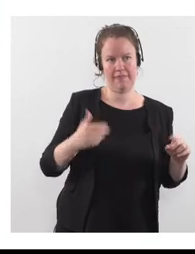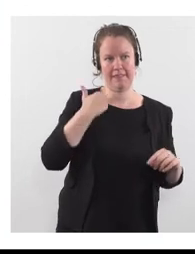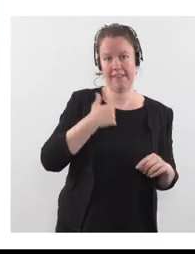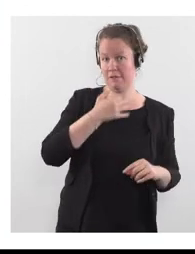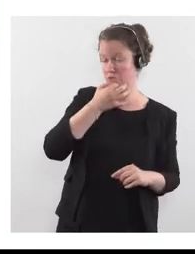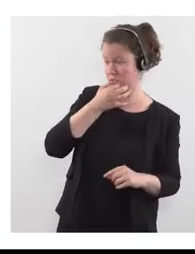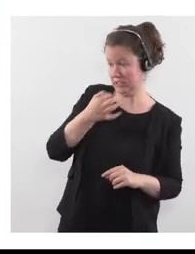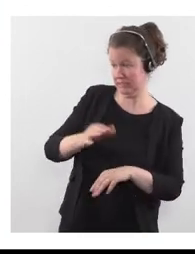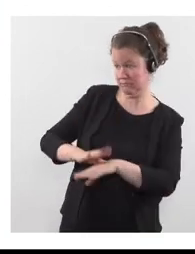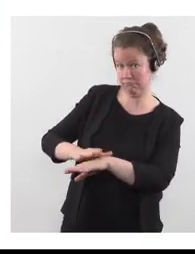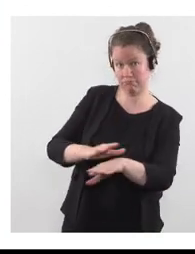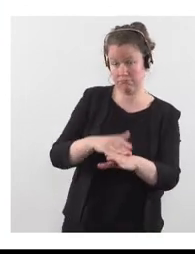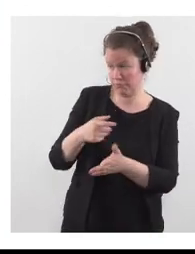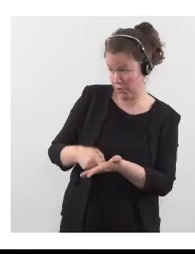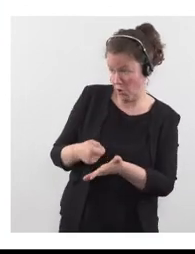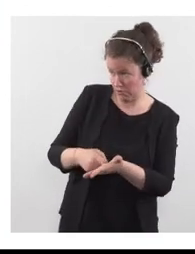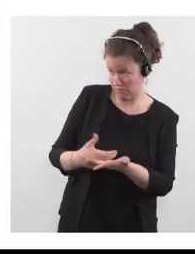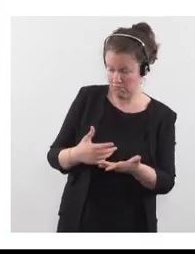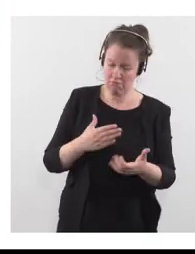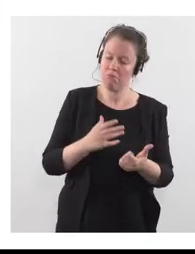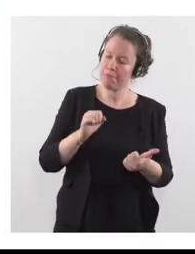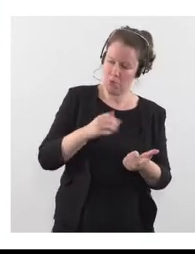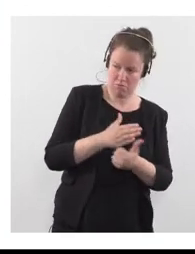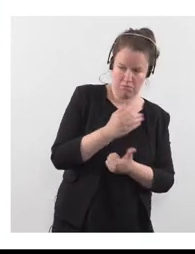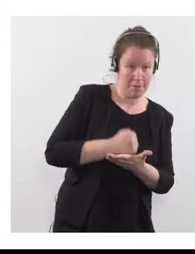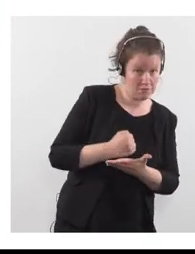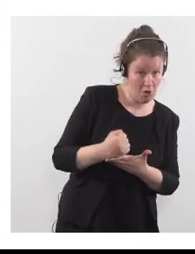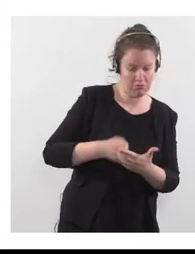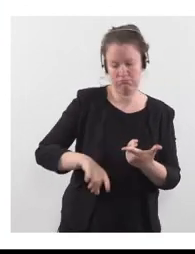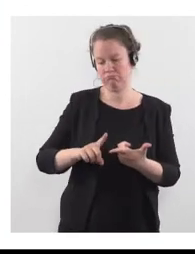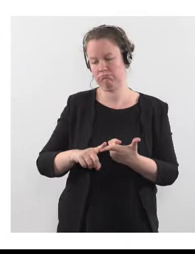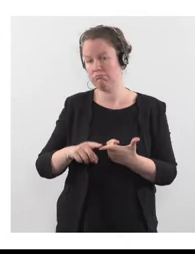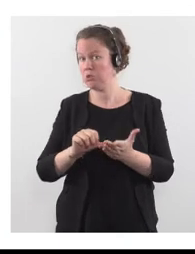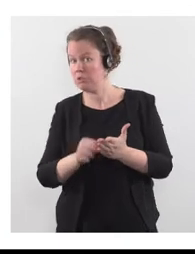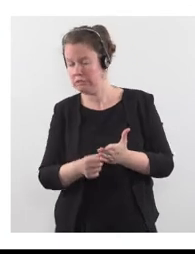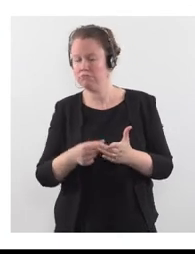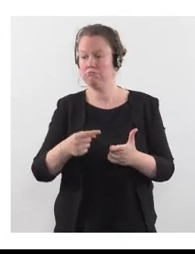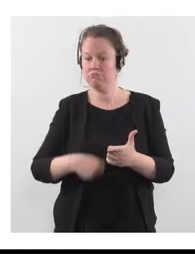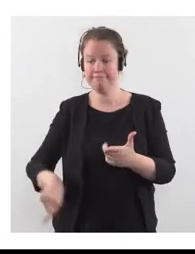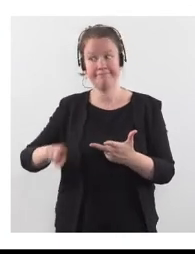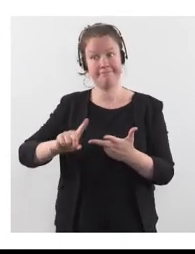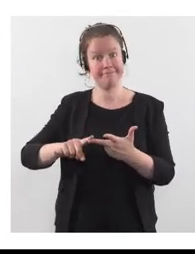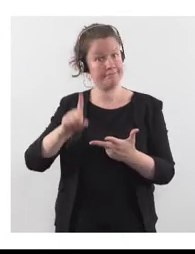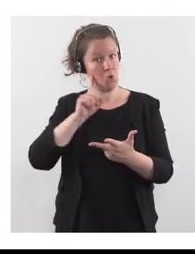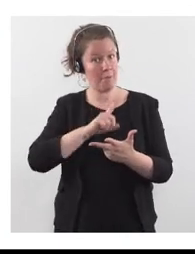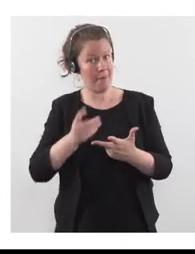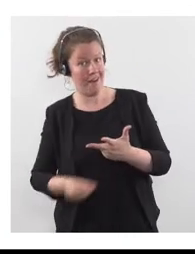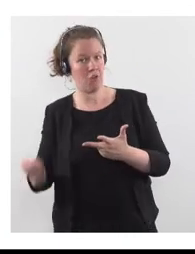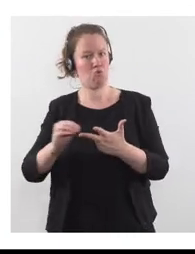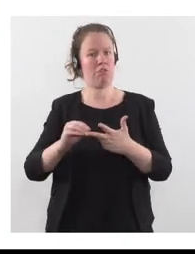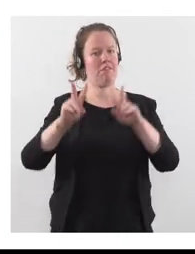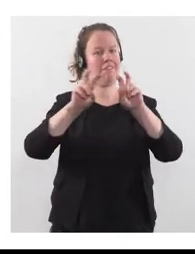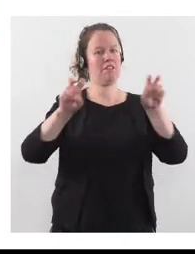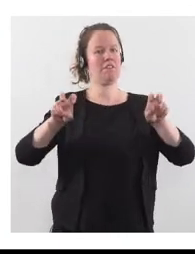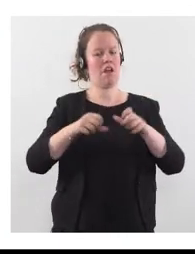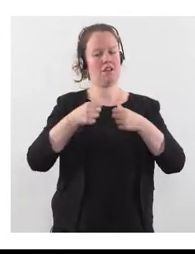et d'autres documents produits par l'État, s'ils sont adaptés pour l'ouverture de